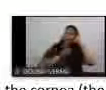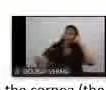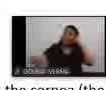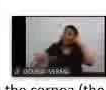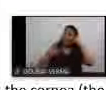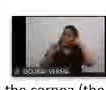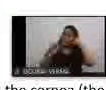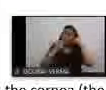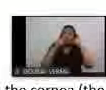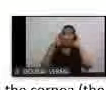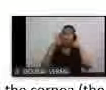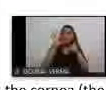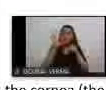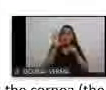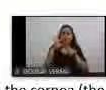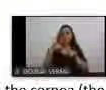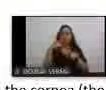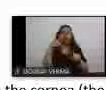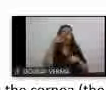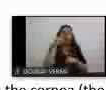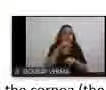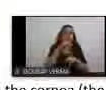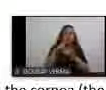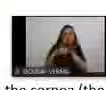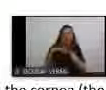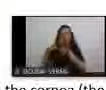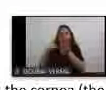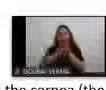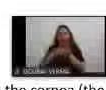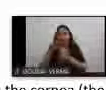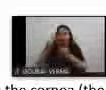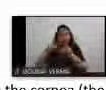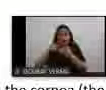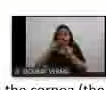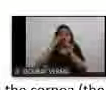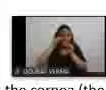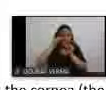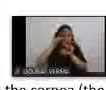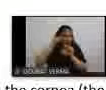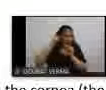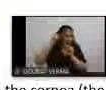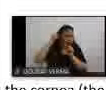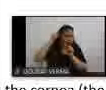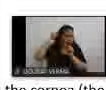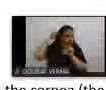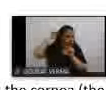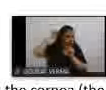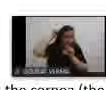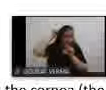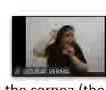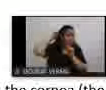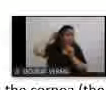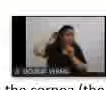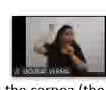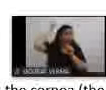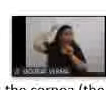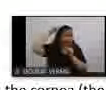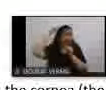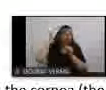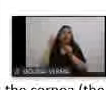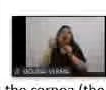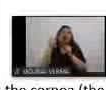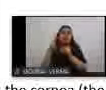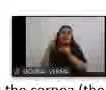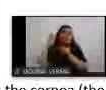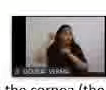ये ऑप्टिक नर्व सिग्नल्स, ये नर्व के सिग्नल से जाएगा टू द बैक डार्क बैक ऑफ द ब्रेन वेयर विच इज कॉल्ड द विजुअल